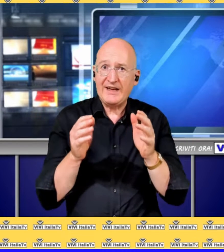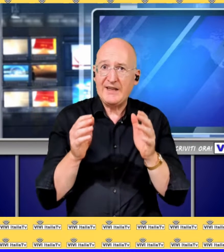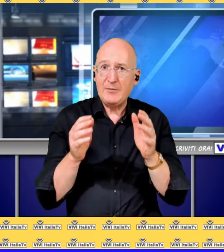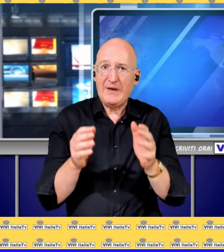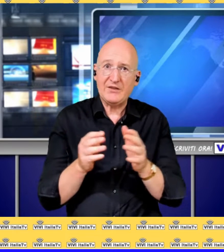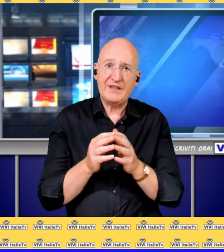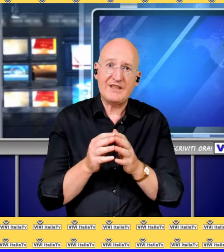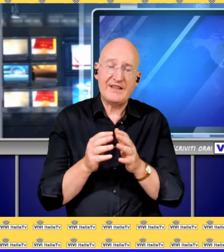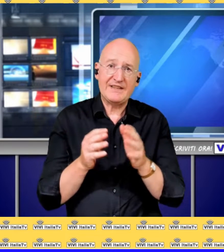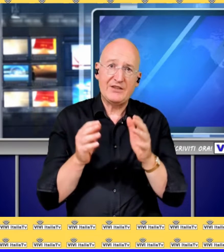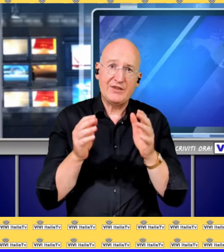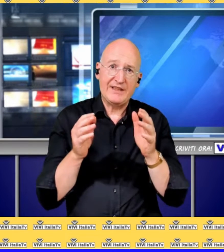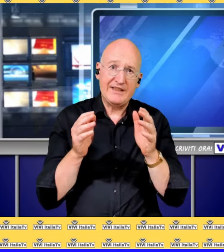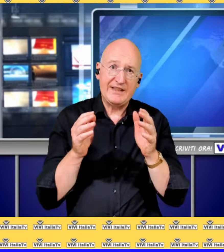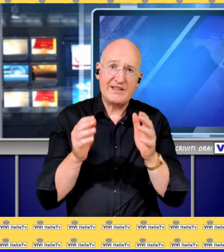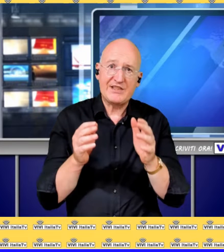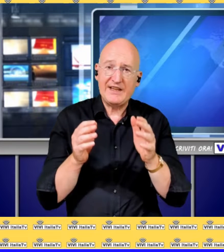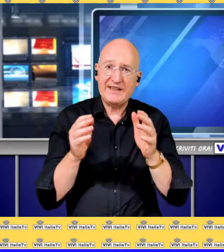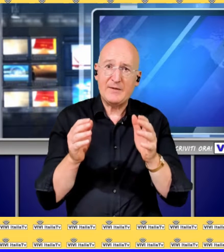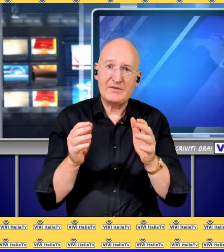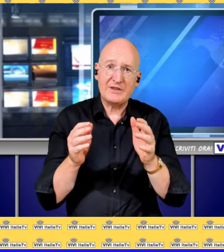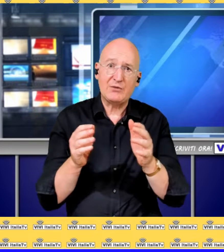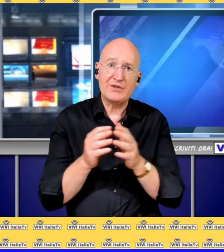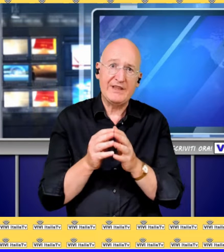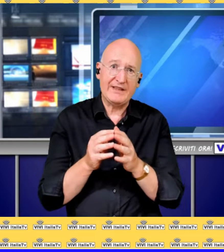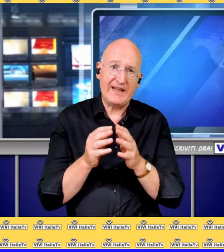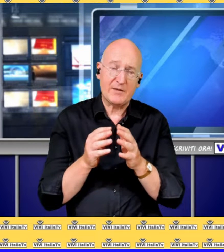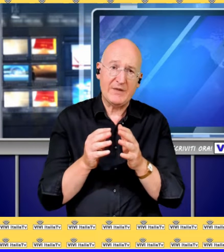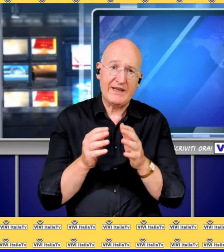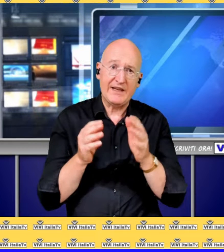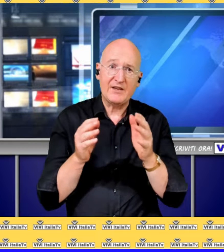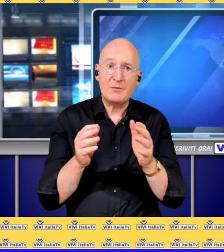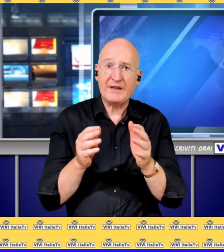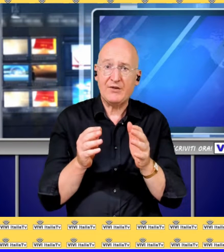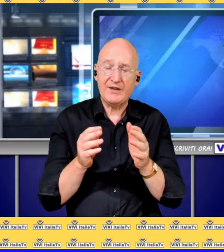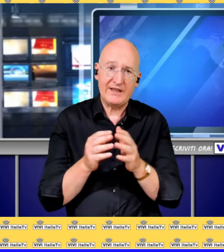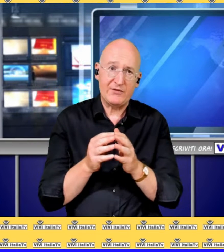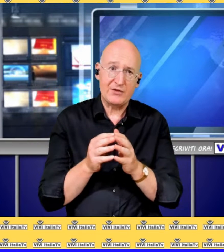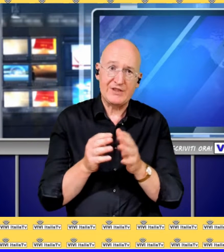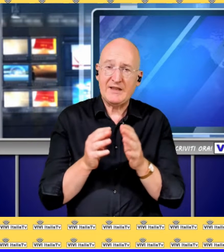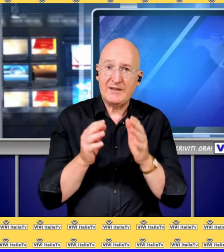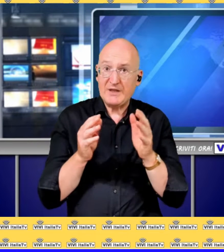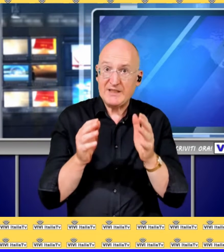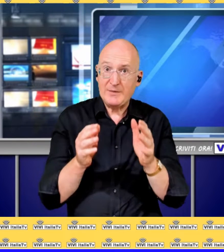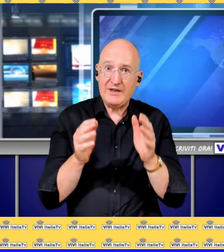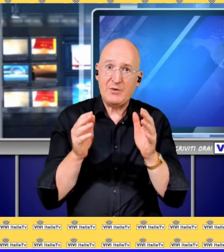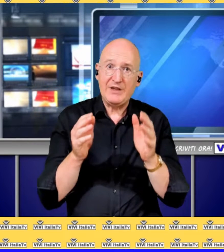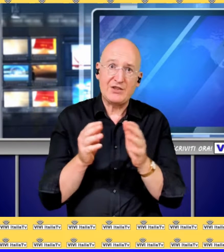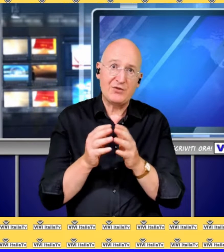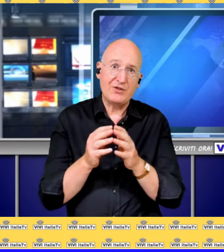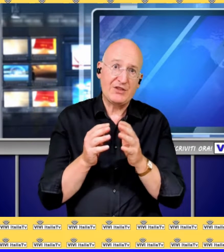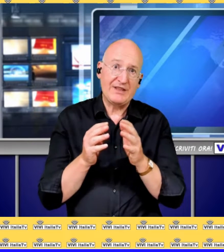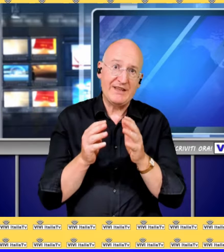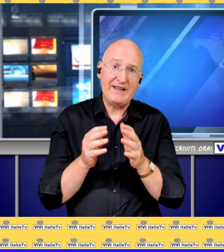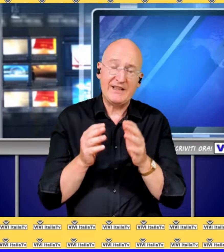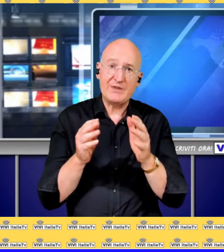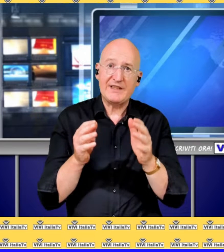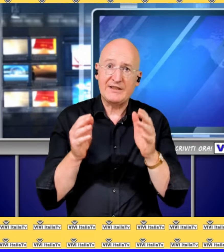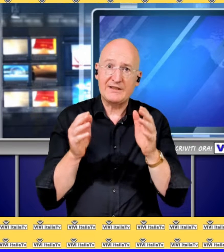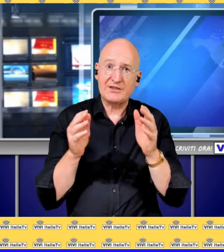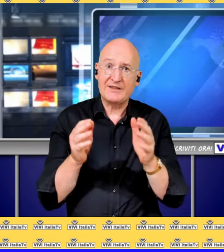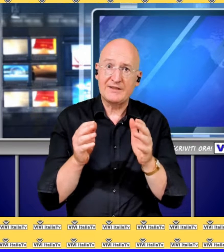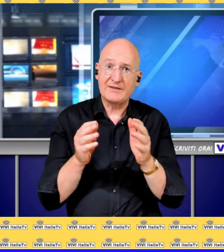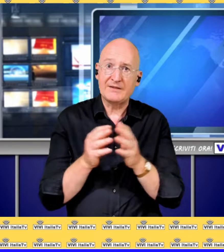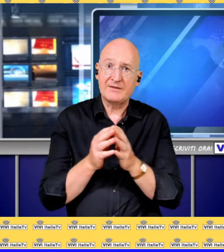ridurrà anche l'impatto della generazione di energia da fonti termiche, in particolare da fossili. Per sapere quelli che sono i scenari di